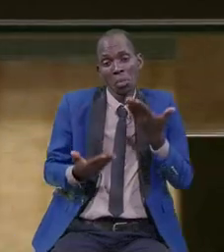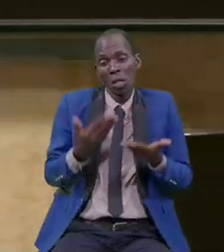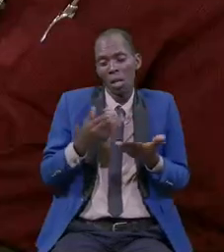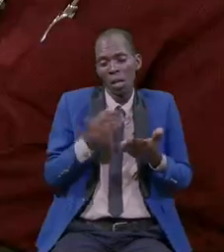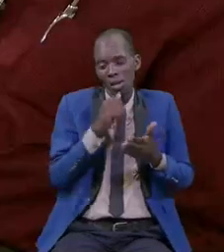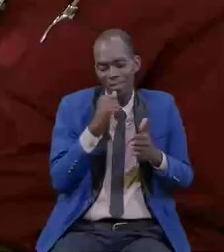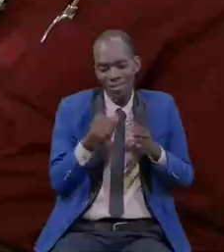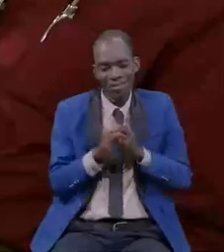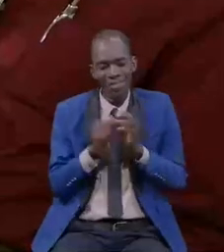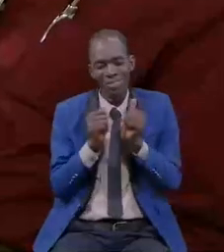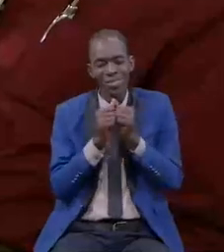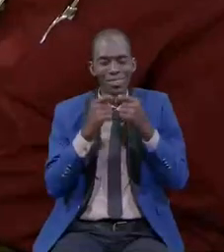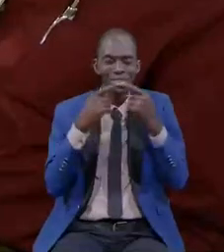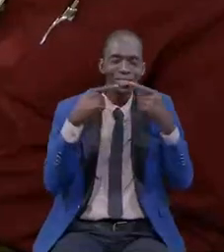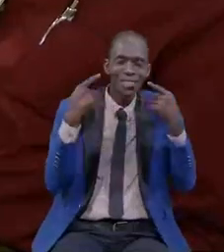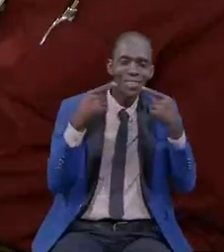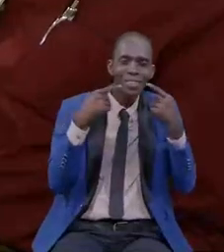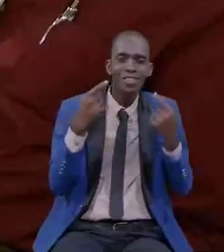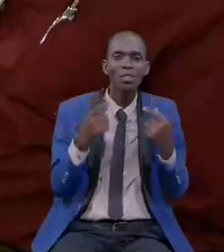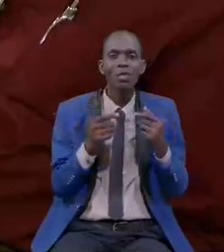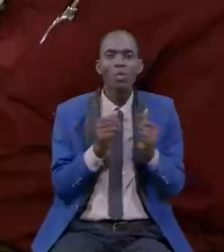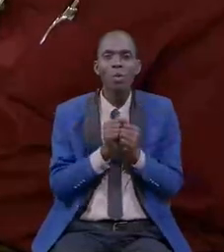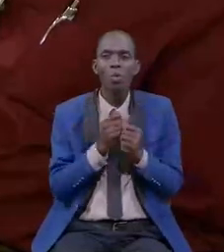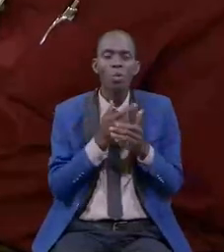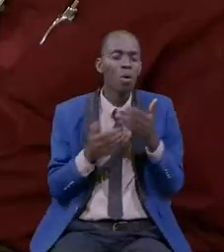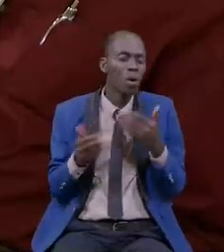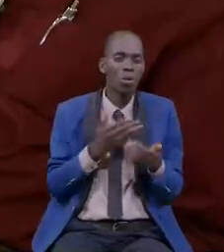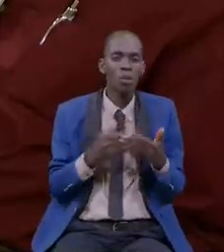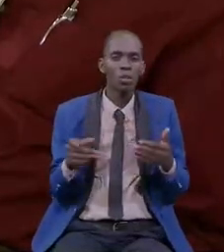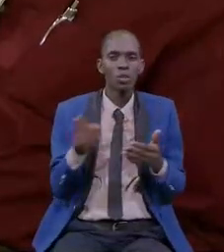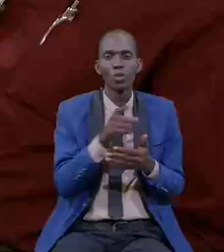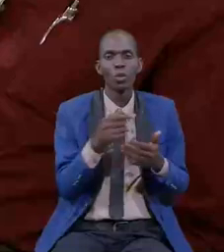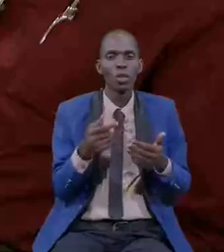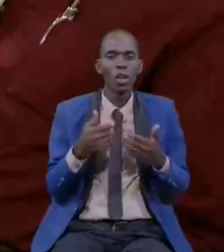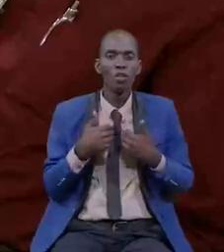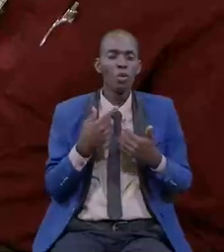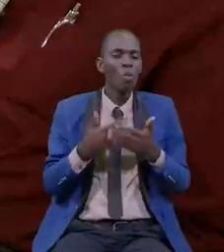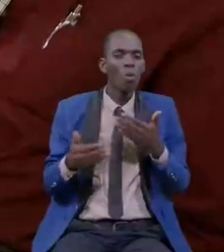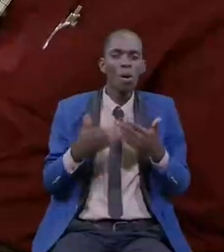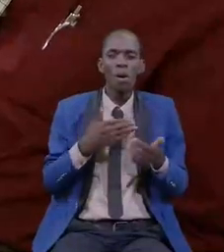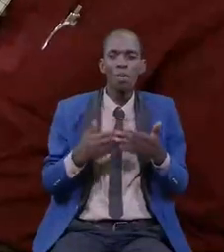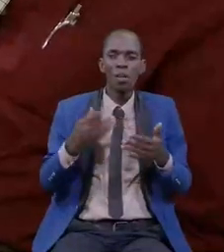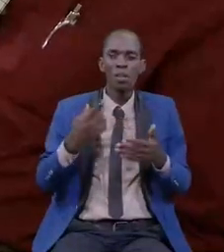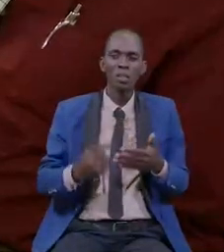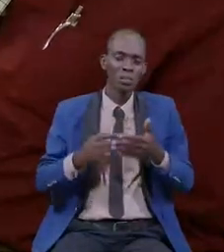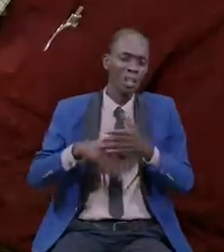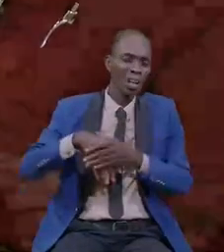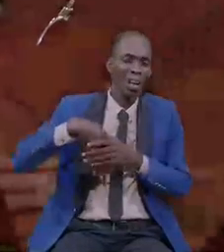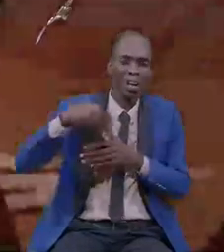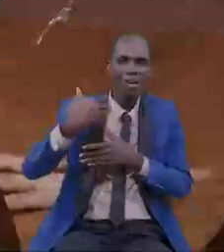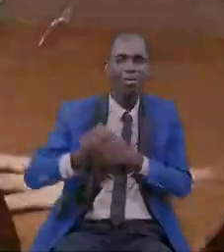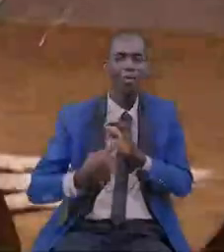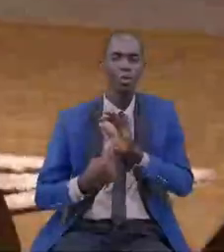avec le sourire avec quel que soit la disposition que vous pouvez démontrer quel que soit les les expression externe que vous allez